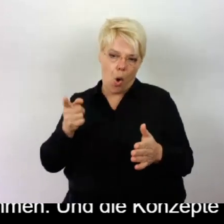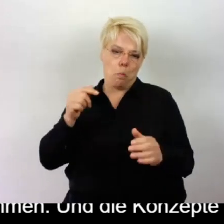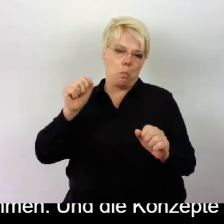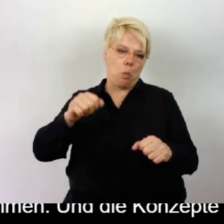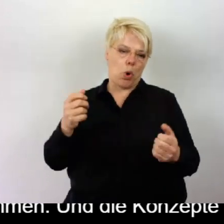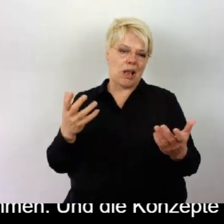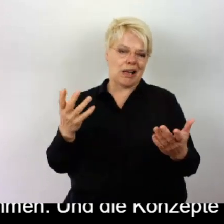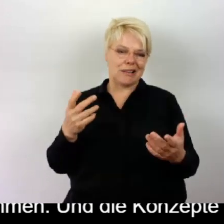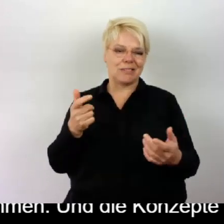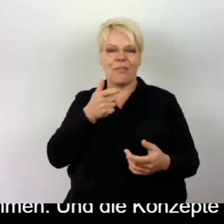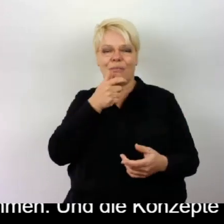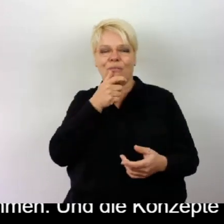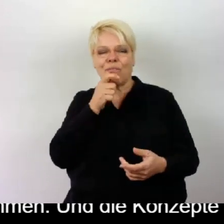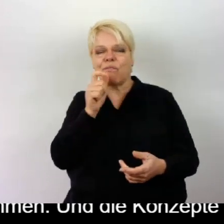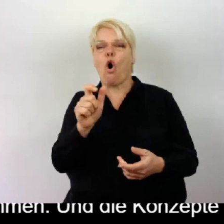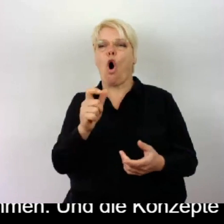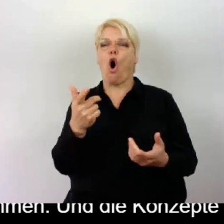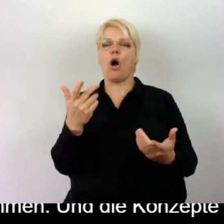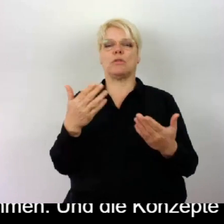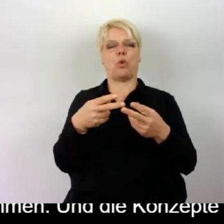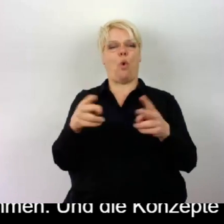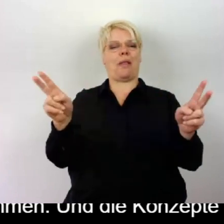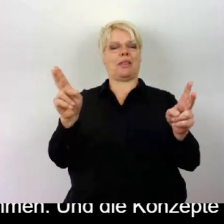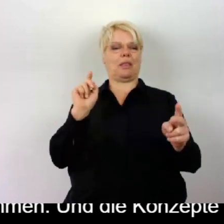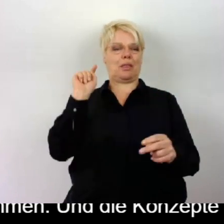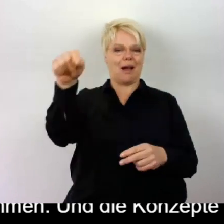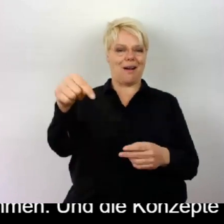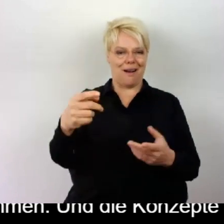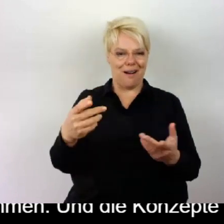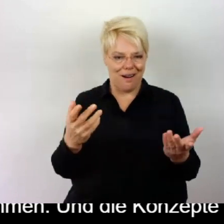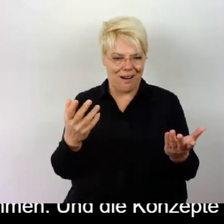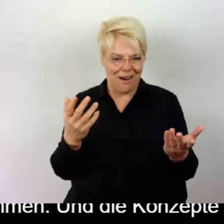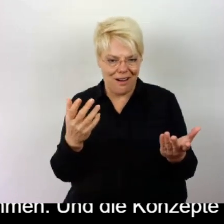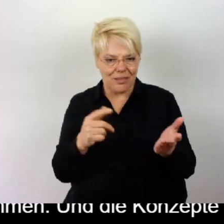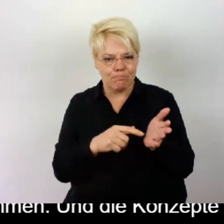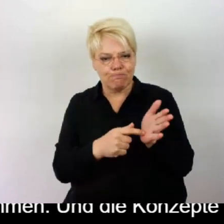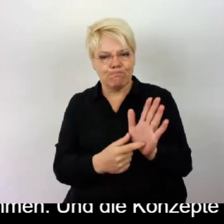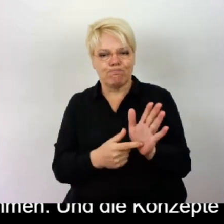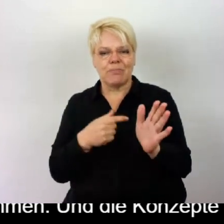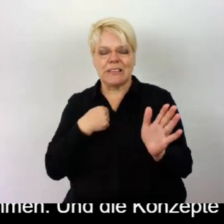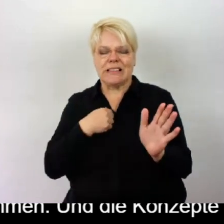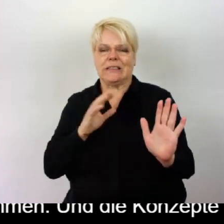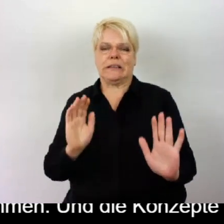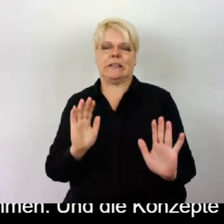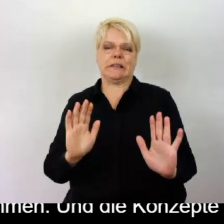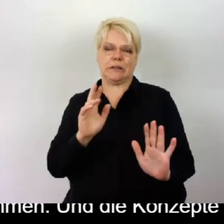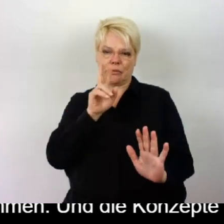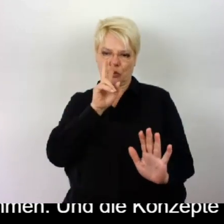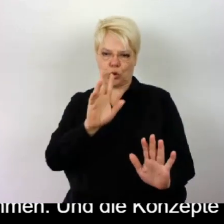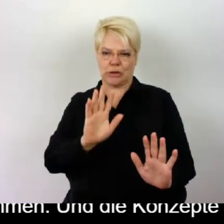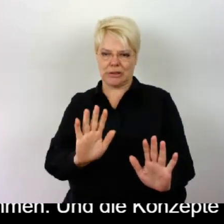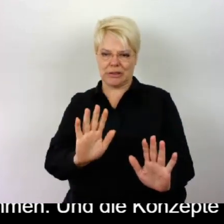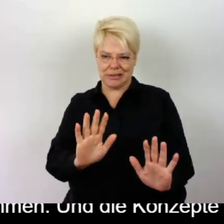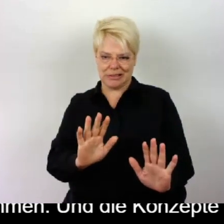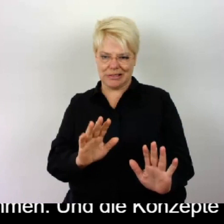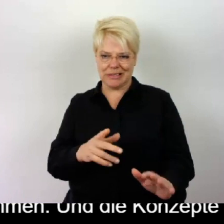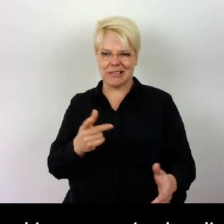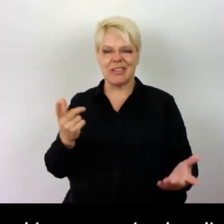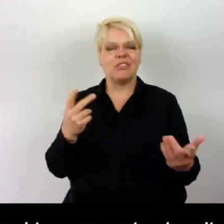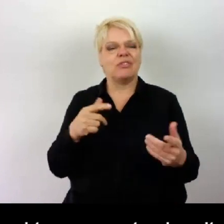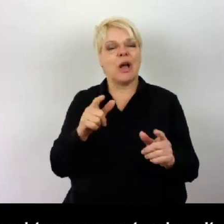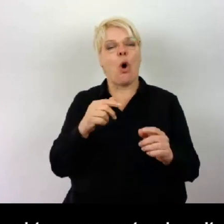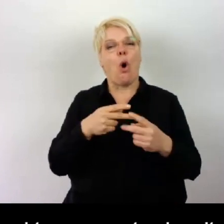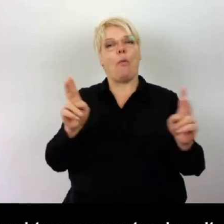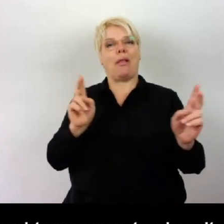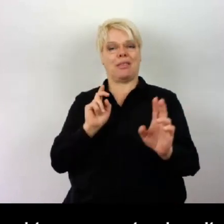groß, da lässt sich das sicher auch in Kinos genauso dann machen. Ja. Also Schritt für Schritt, gutes Konzept. Ja, Transparenz, und da